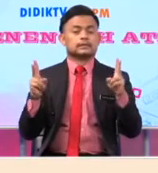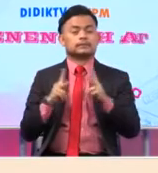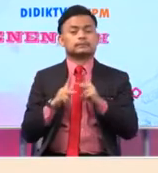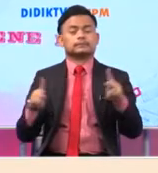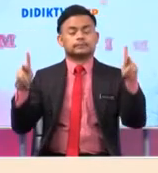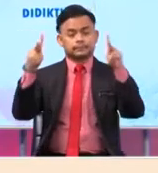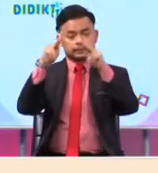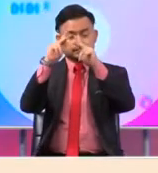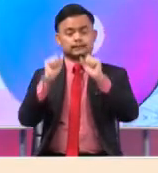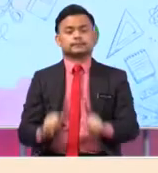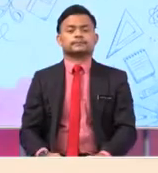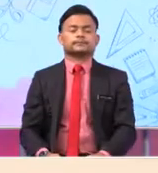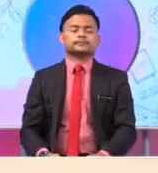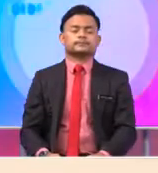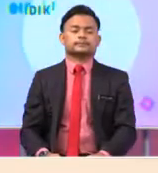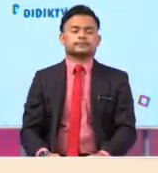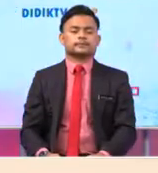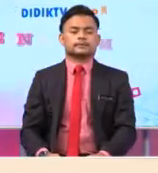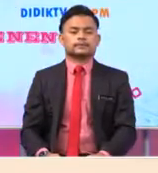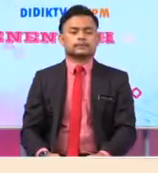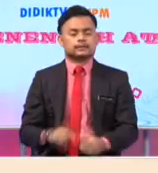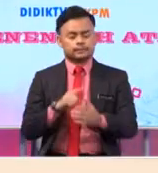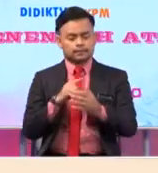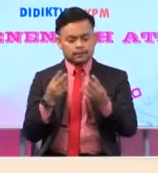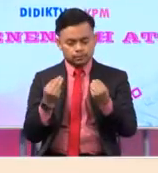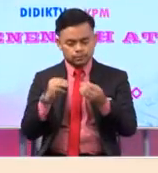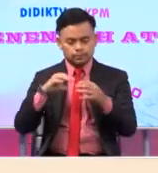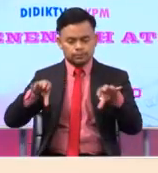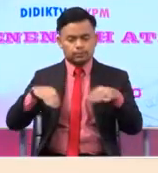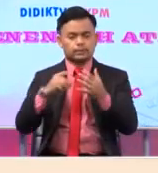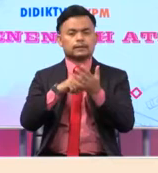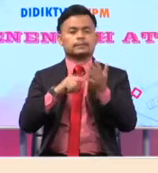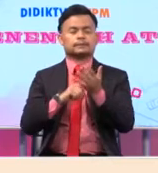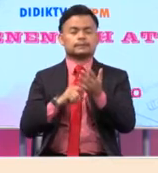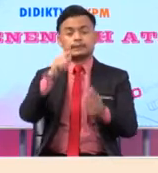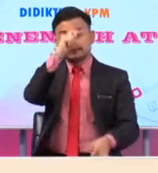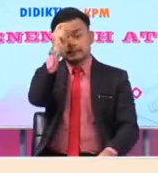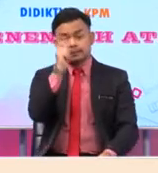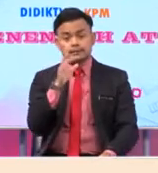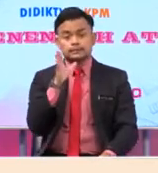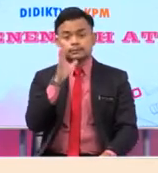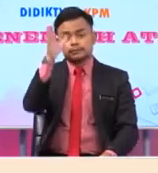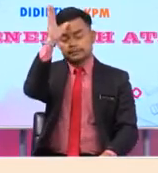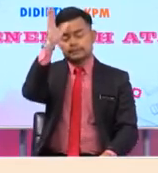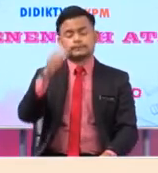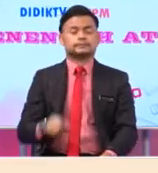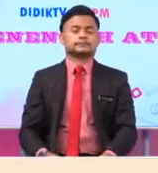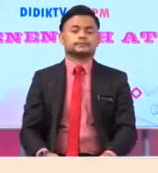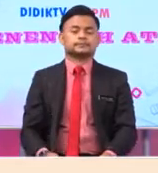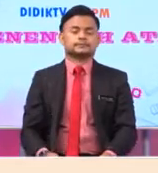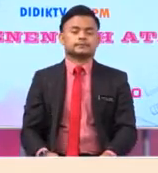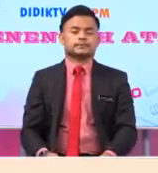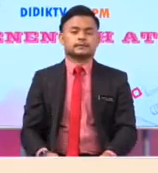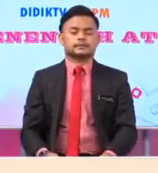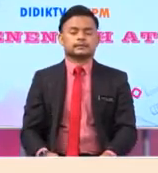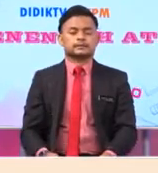ataupun Restu daripada ibubapa Oke seterusnya bersederhana dalam menyambut hari istimewa